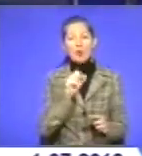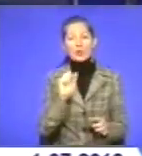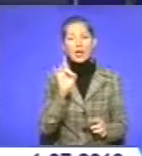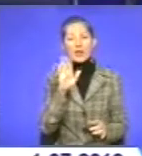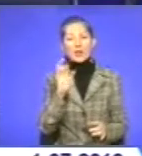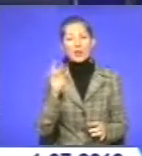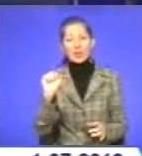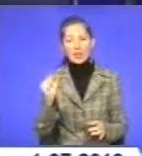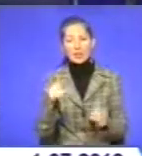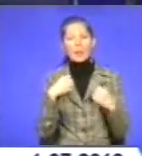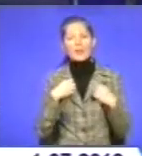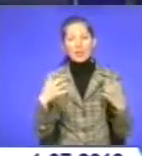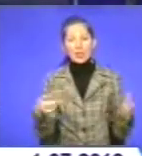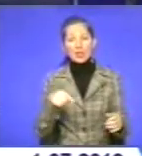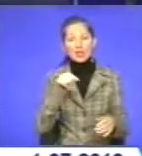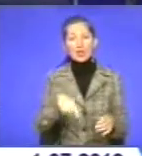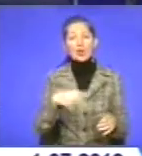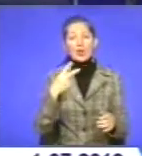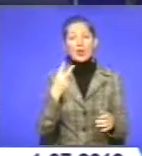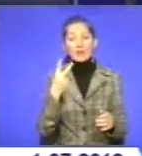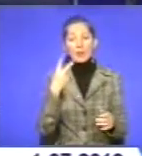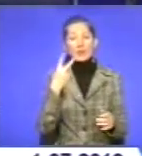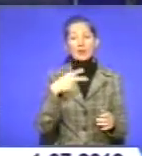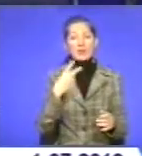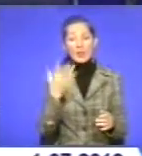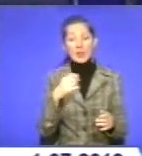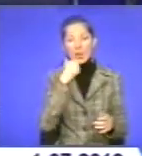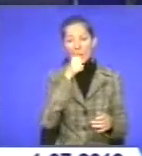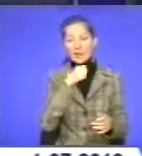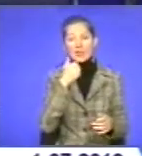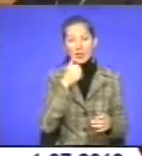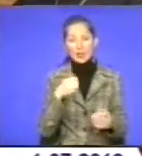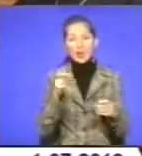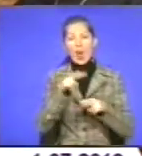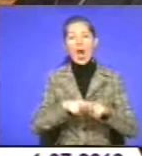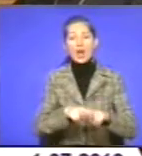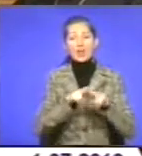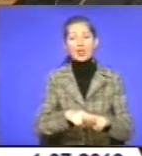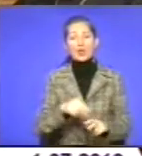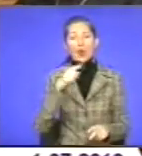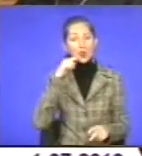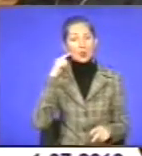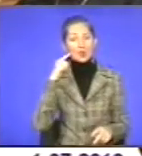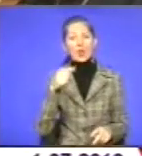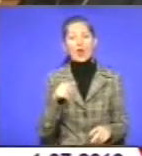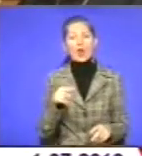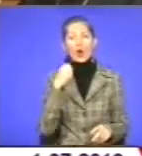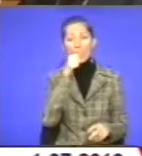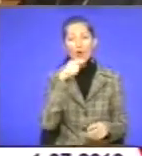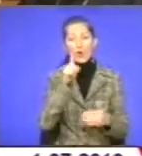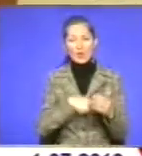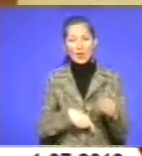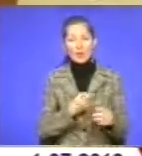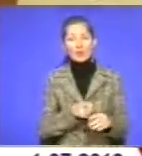приурочено 1025-літтю хрещення України Русі і Року Віри. Знаменно, що цьогоріч прощу